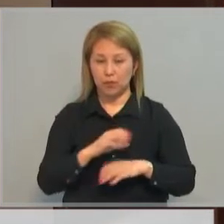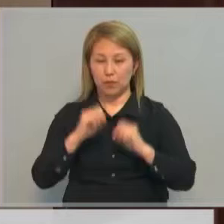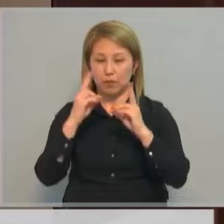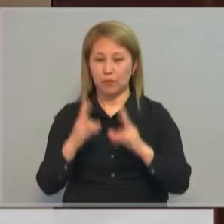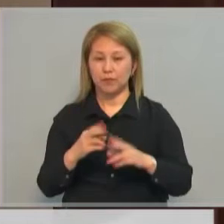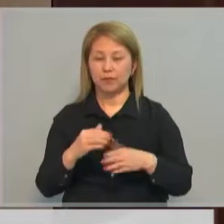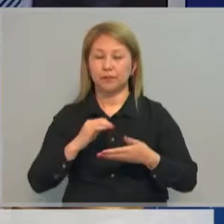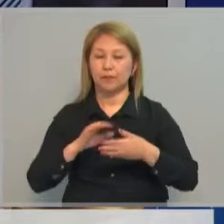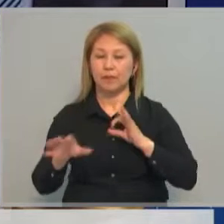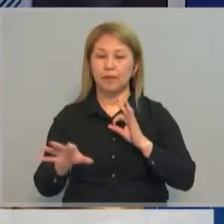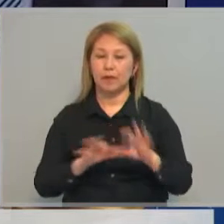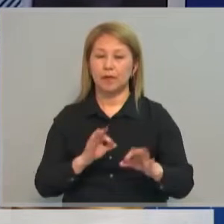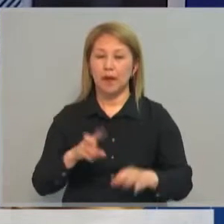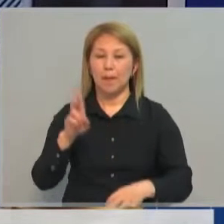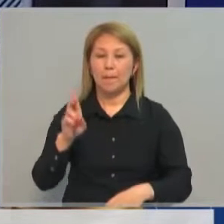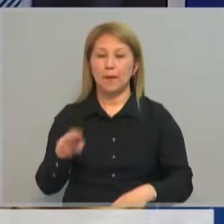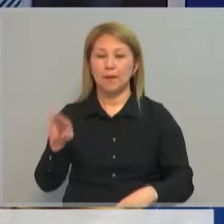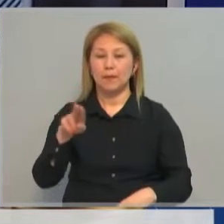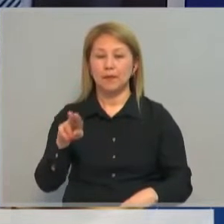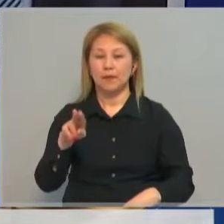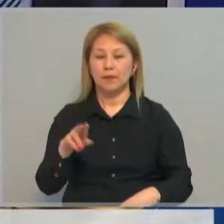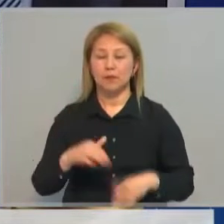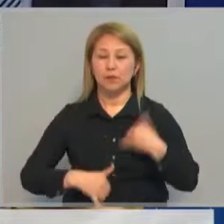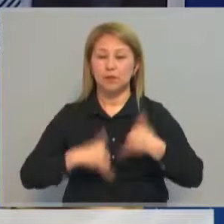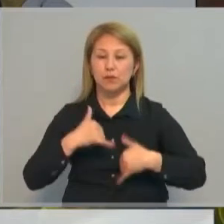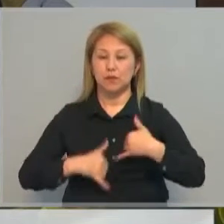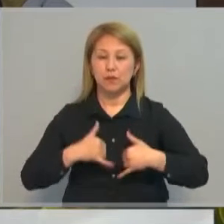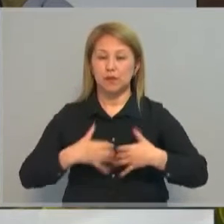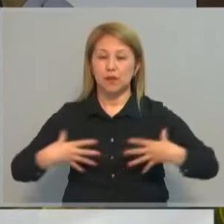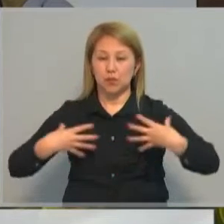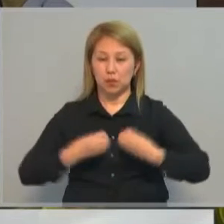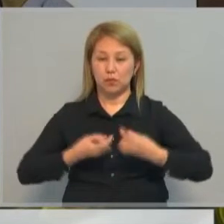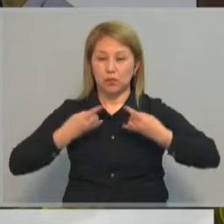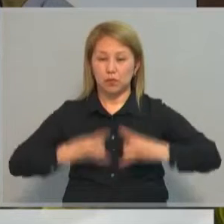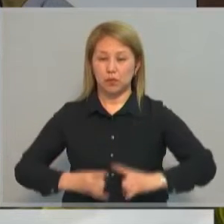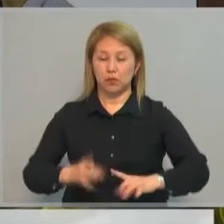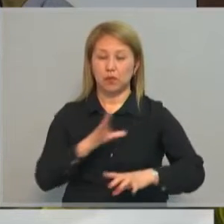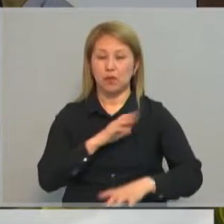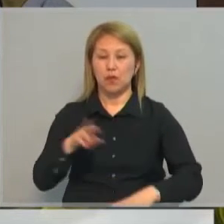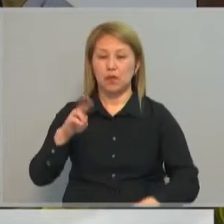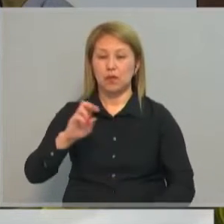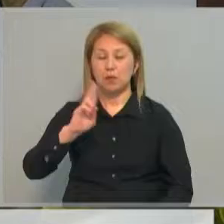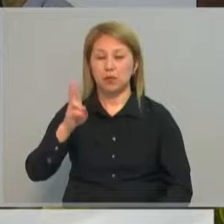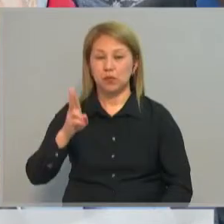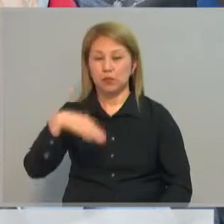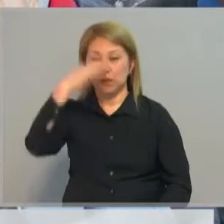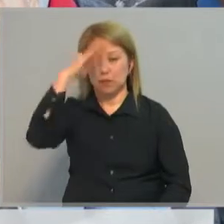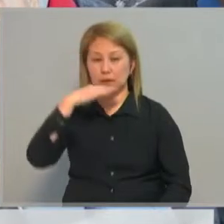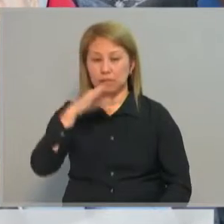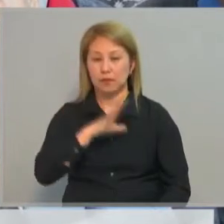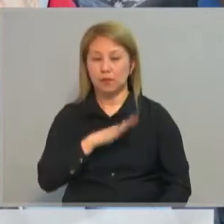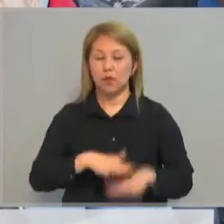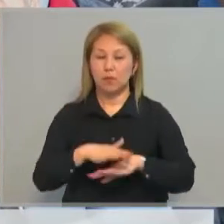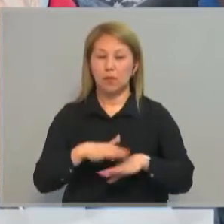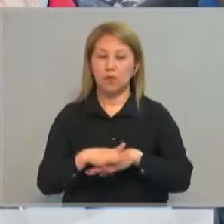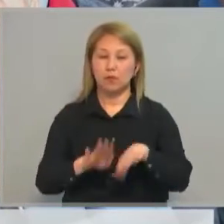о баста таңдаған. Бақытбек Дәнебекұлы ұстаздар әулетінде дүниеге келген. Әкесі Дәнебек Қошанов елге сыйлы, аймаққа белгілі